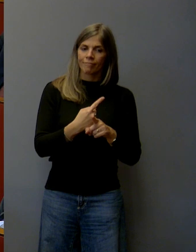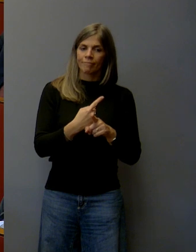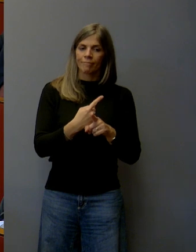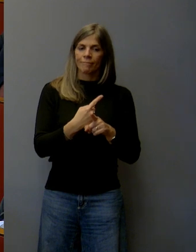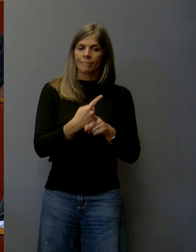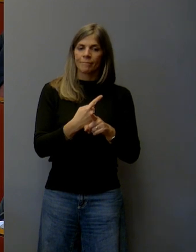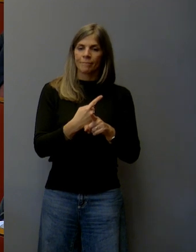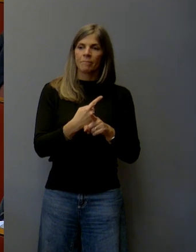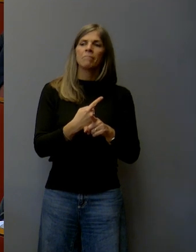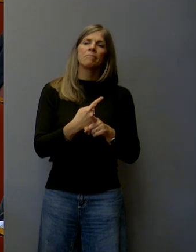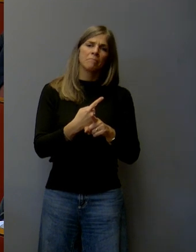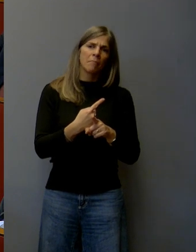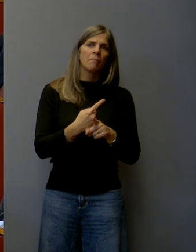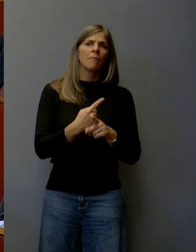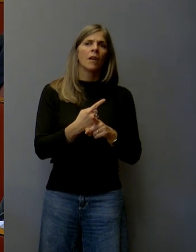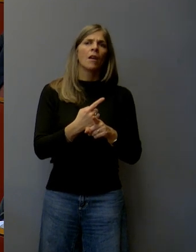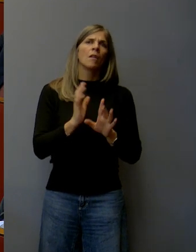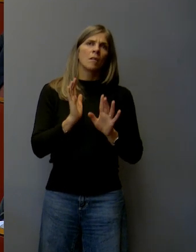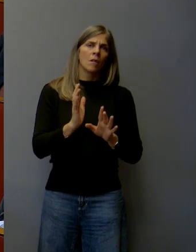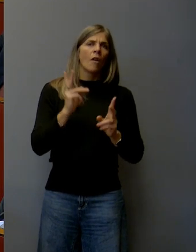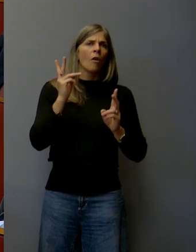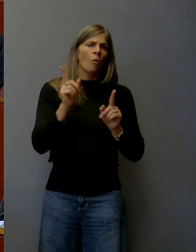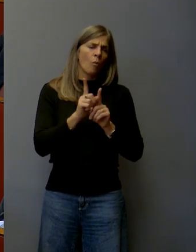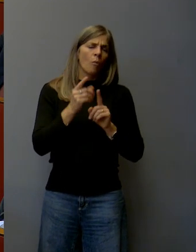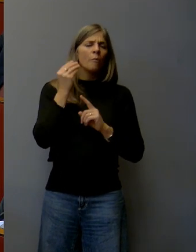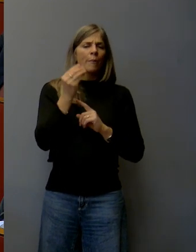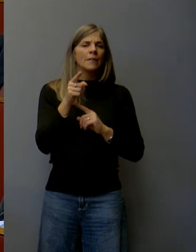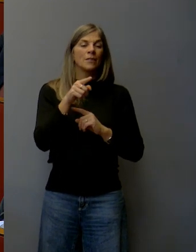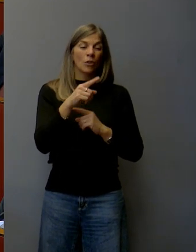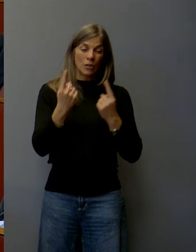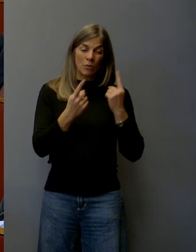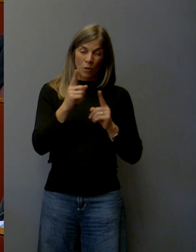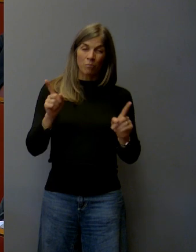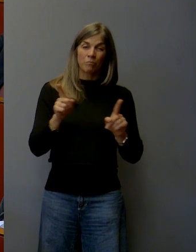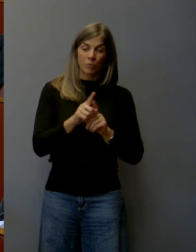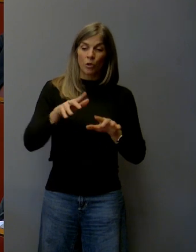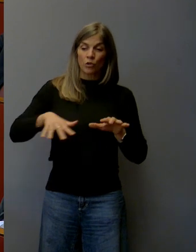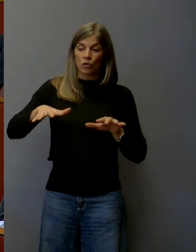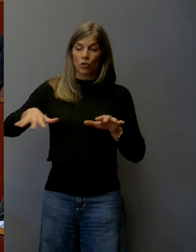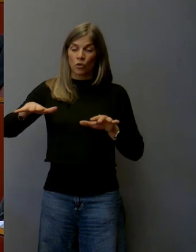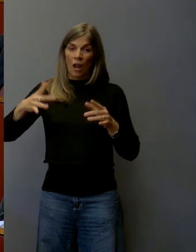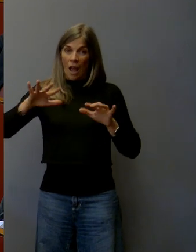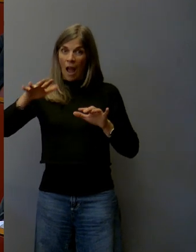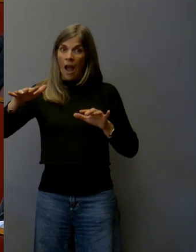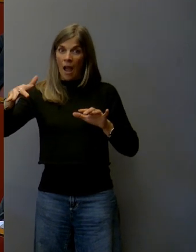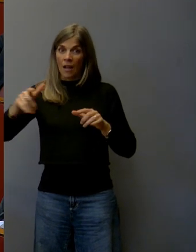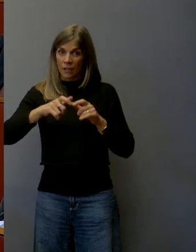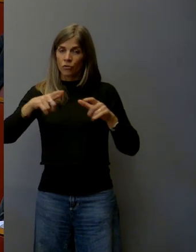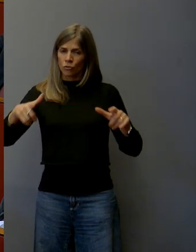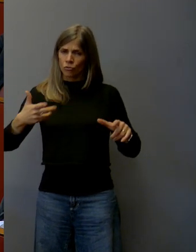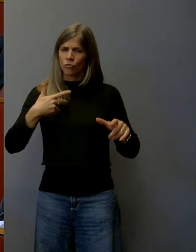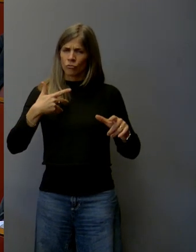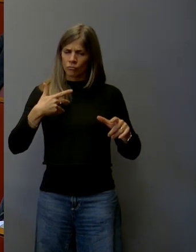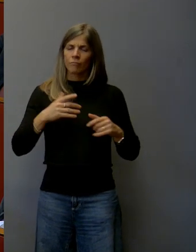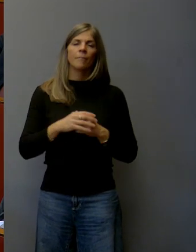moltissime zone della nostra città avevo già sollevato il problema in occasione della presentazione